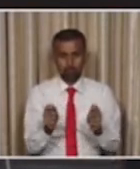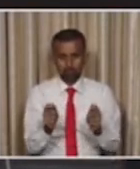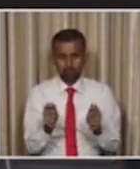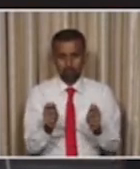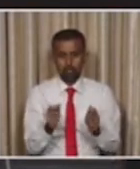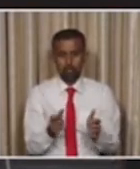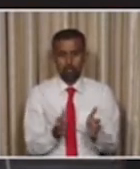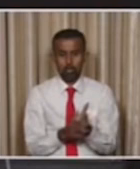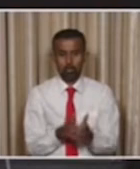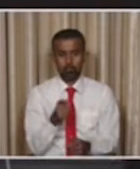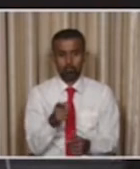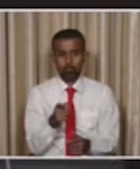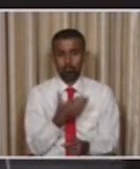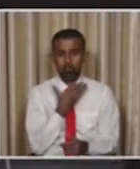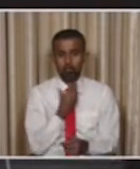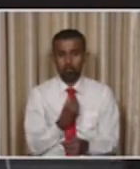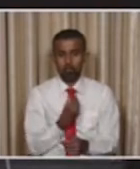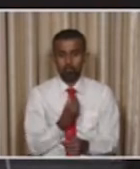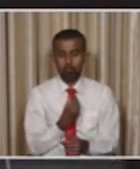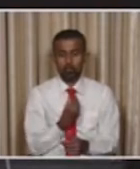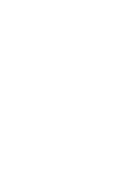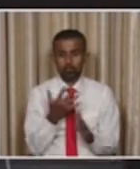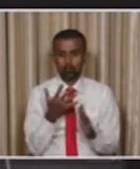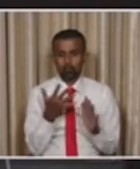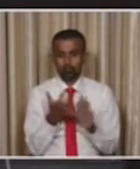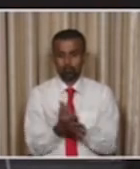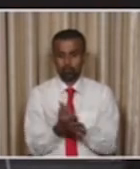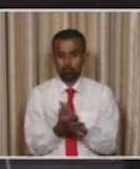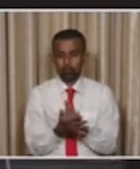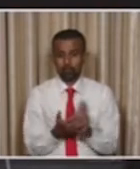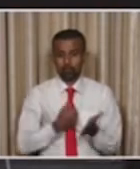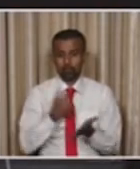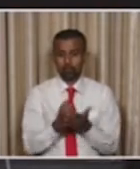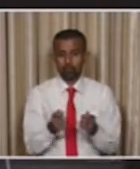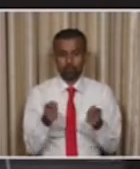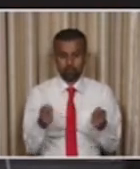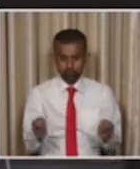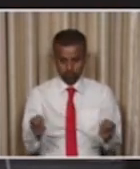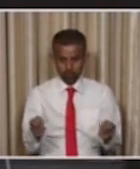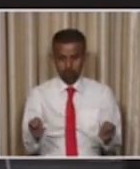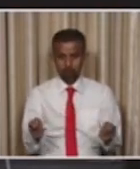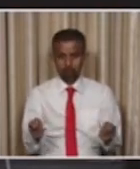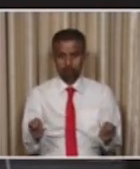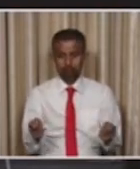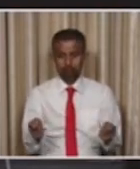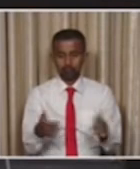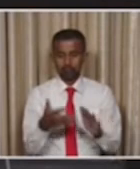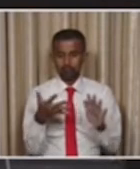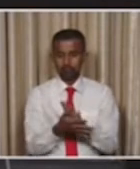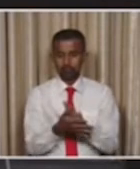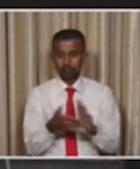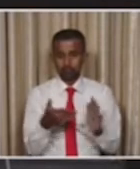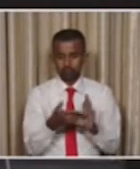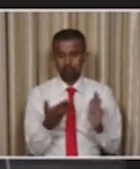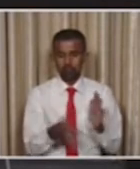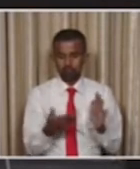යම් කාර්යක සභාවක් වෙත ව්‍යාජ්‍ය අසත්‍ය හෝ වරදවා පෙන්වූ ලේඛනයක් ඉදිරිපත් කිරීම යන වැරද්ද මෙහිදී සිදු